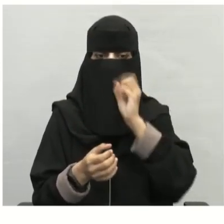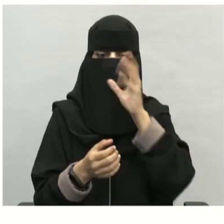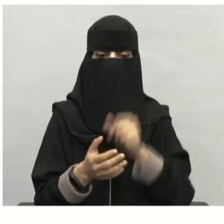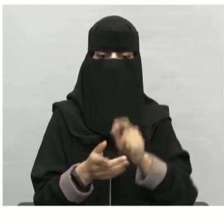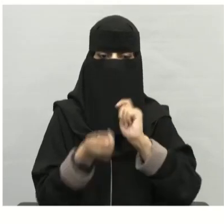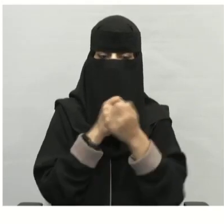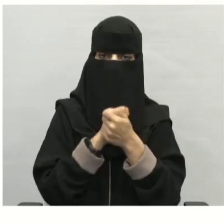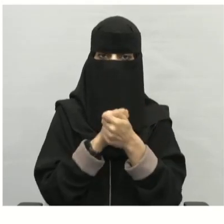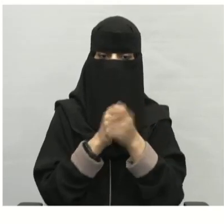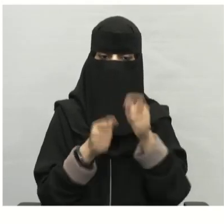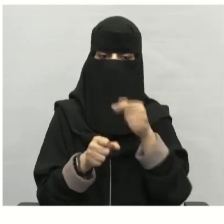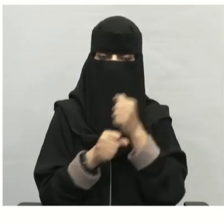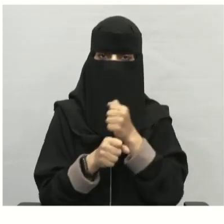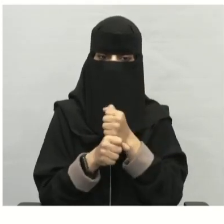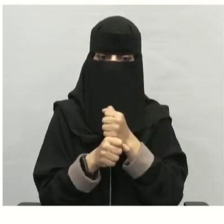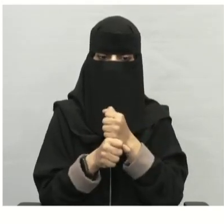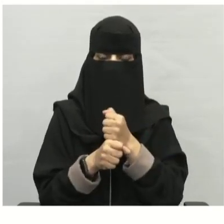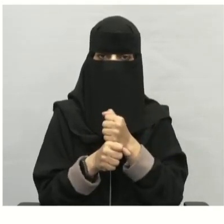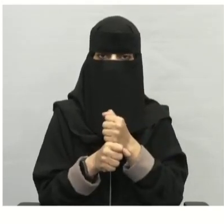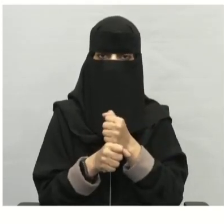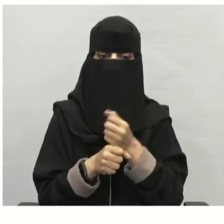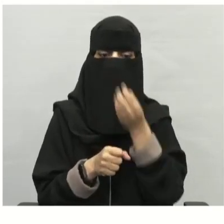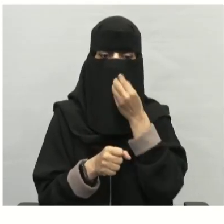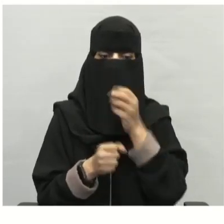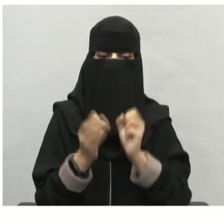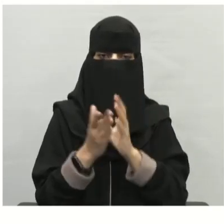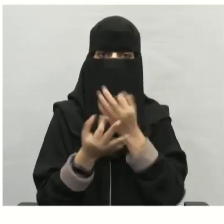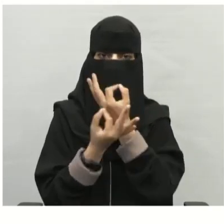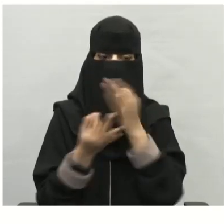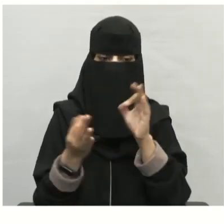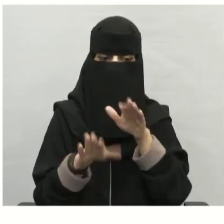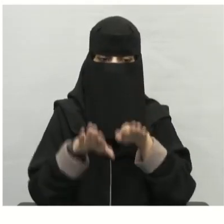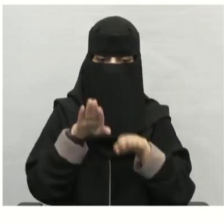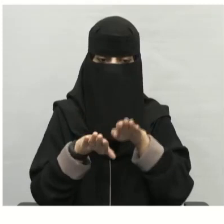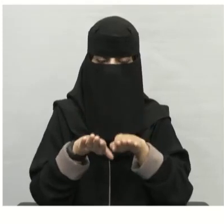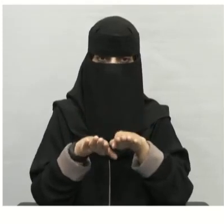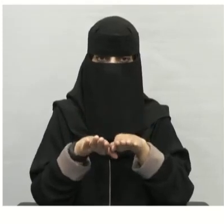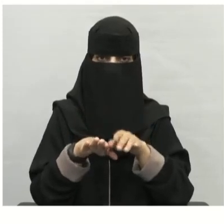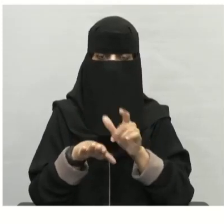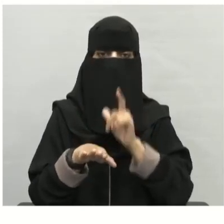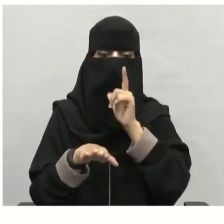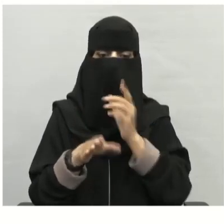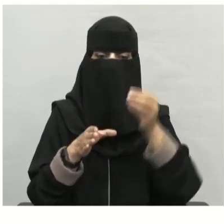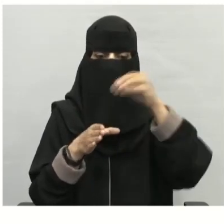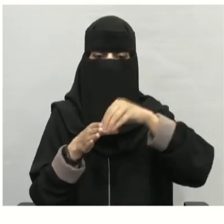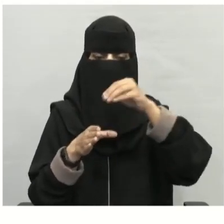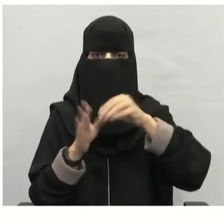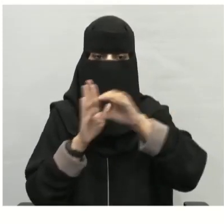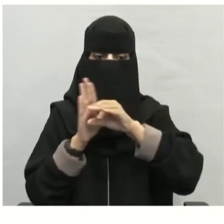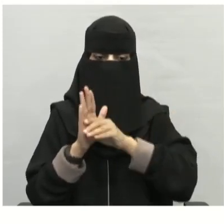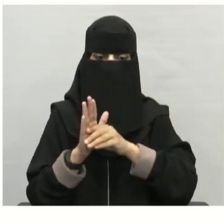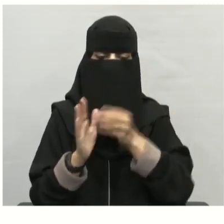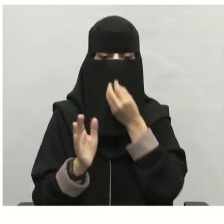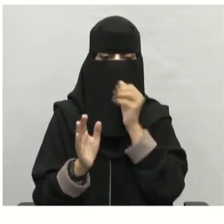البديل بان تقوم بتناول وجبه افطار كامله متوازنه غنيه بالعناصر